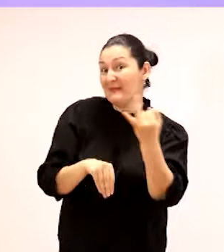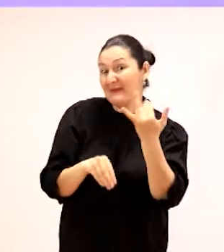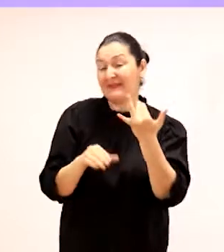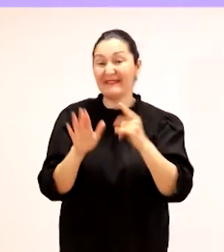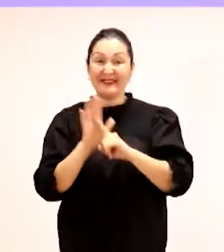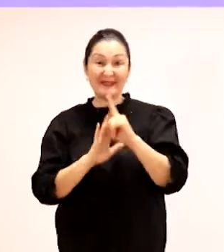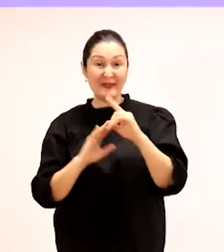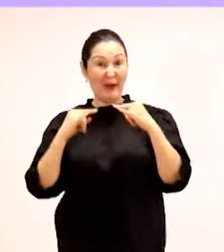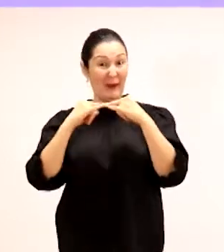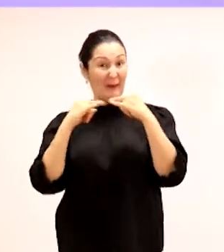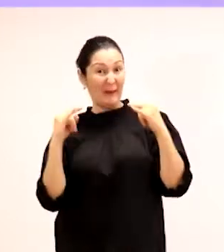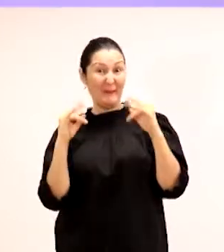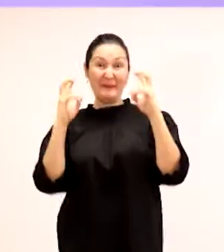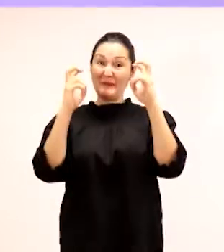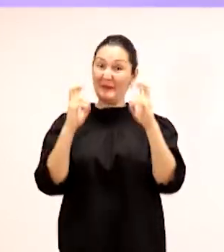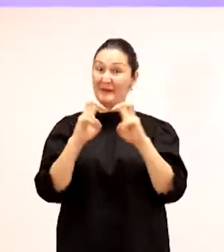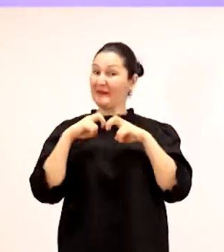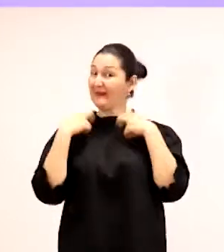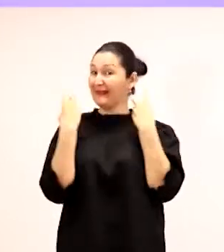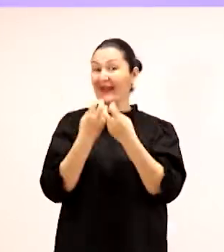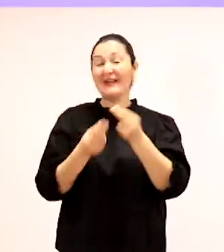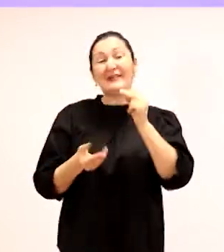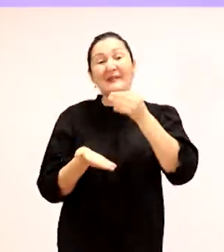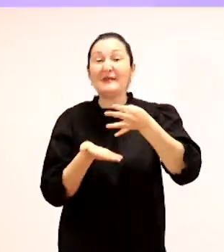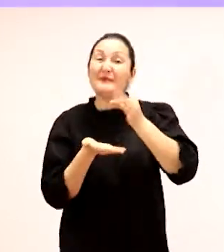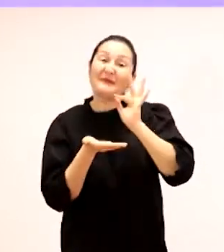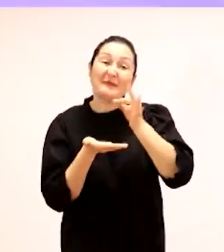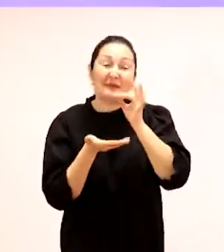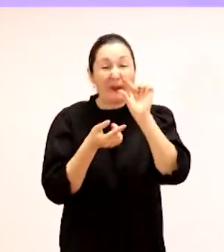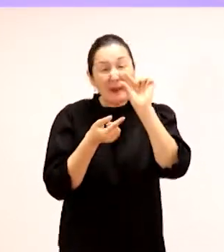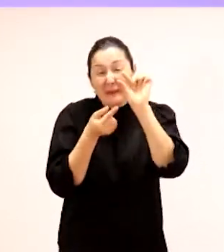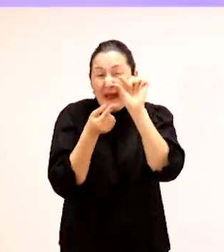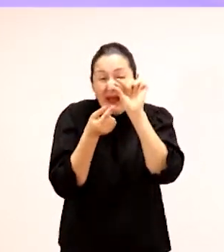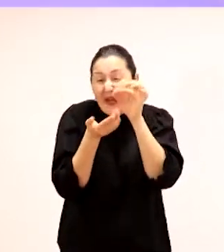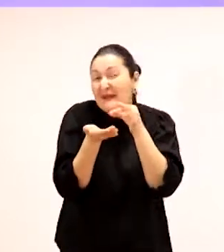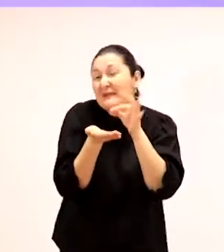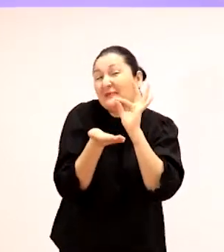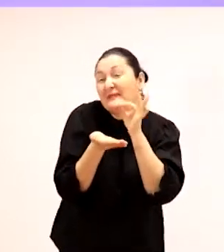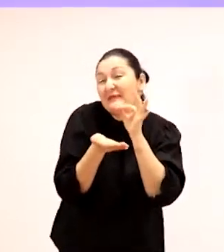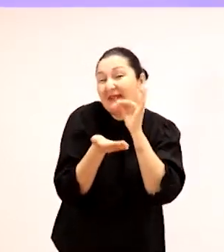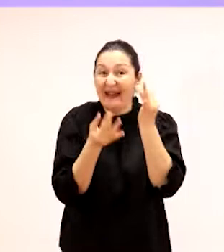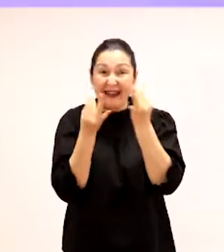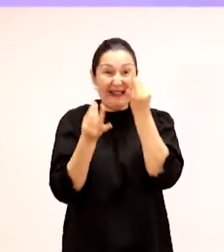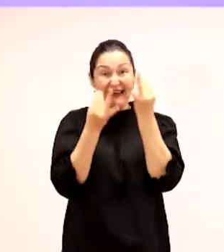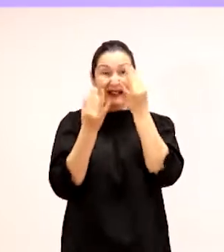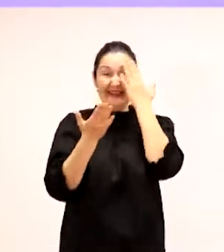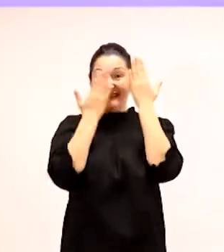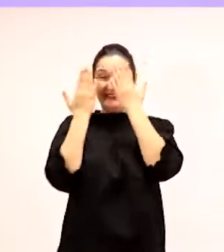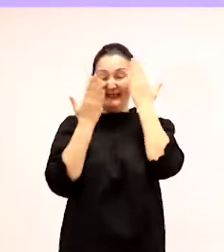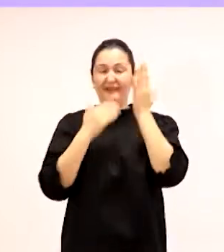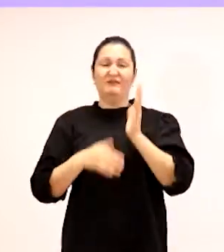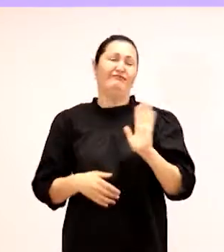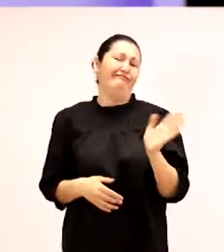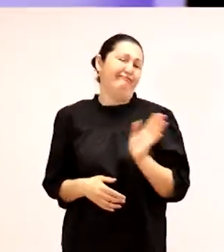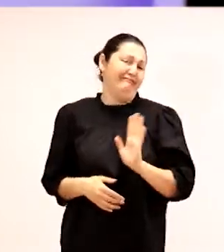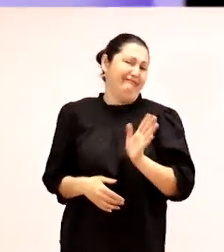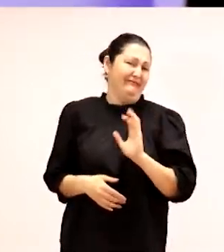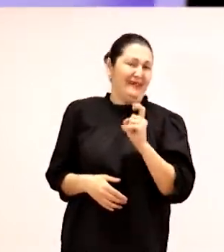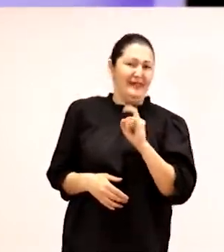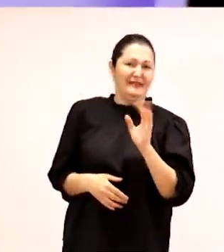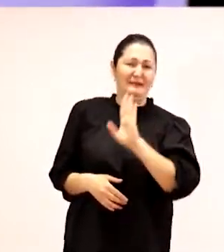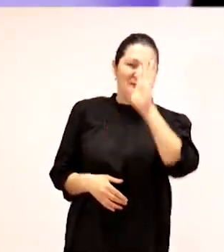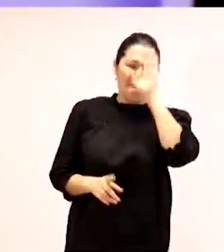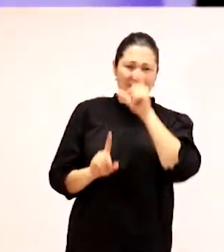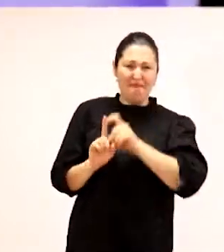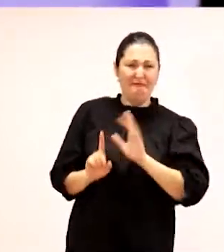на стульчики и будем пить чай из крохотных чашечек. Ну давай, Азиз. Нет.